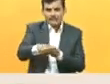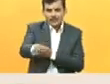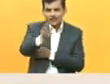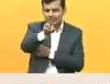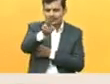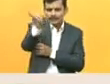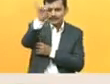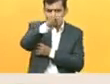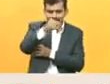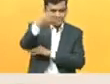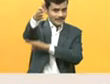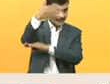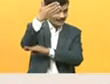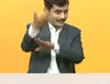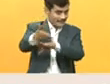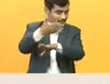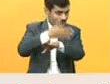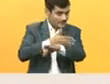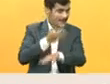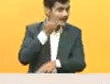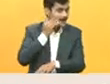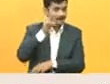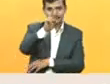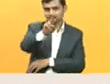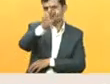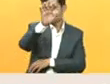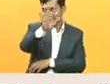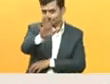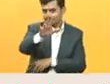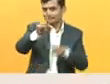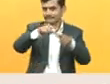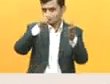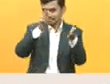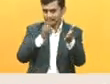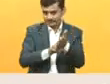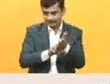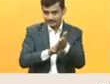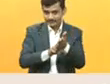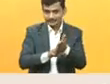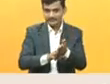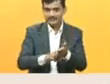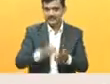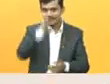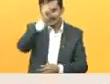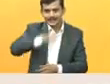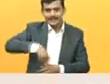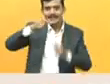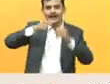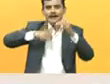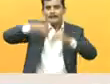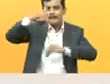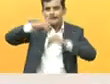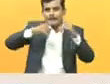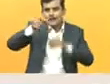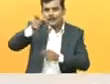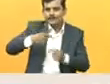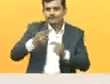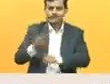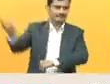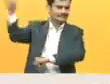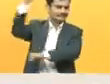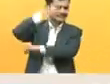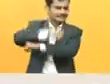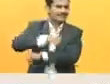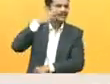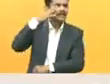से एक दिन पहले 25 जनवरी को नेशनल वोटर्स डे है। ये दिन इसलिए अहम